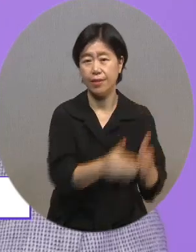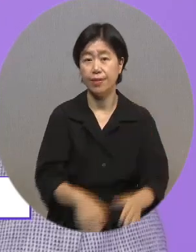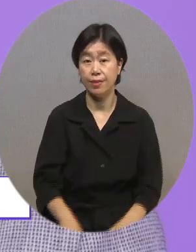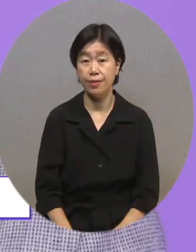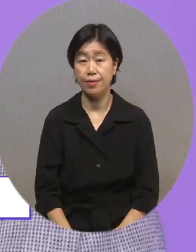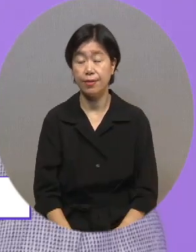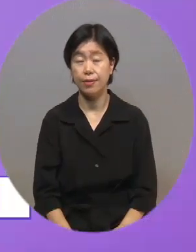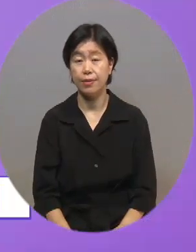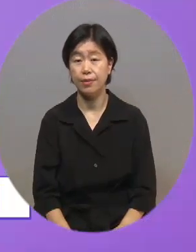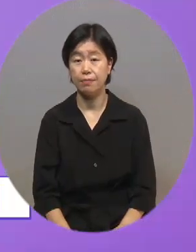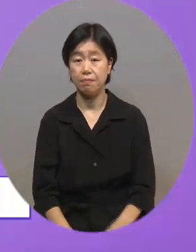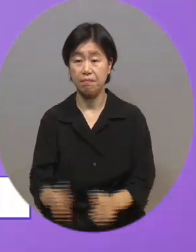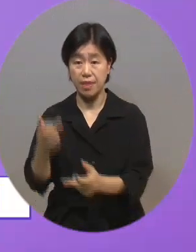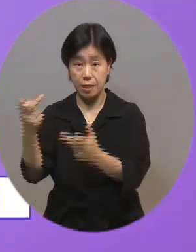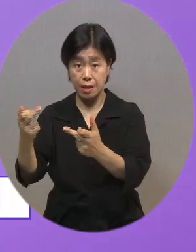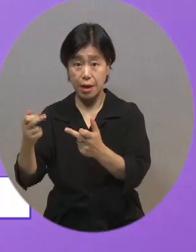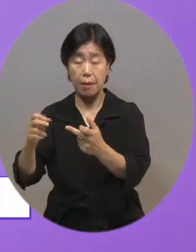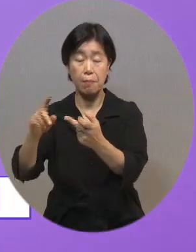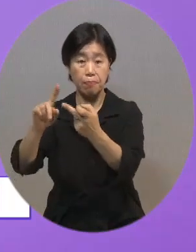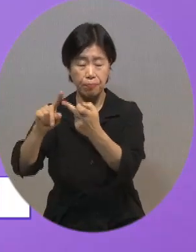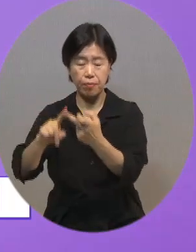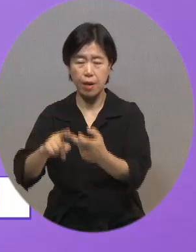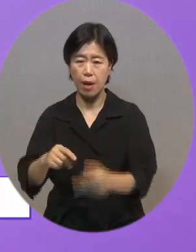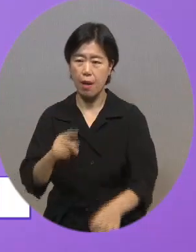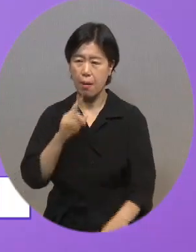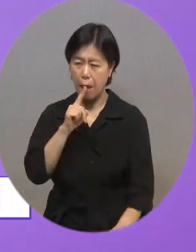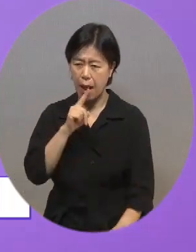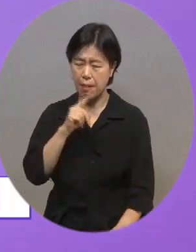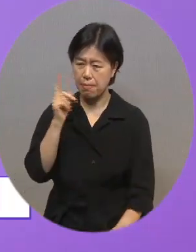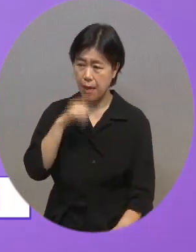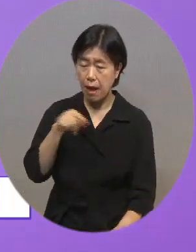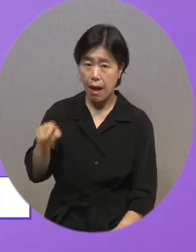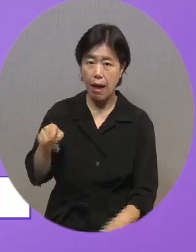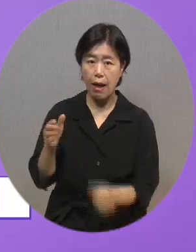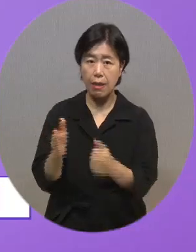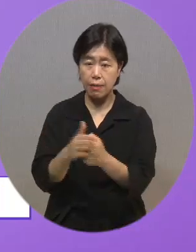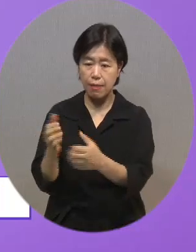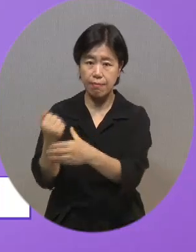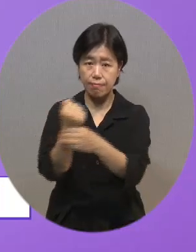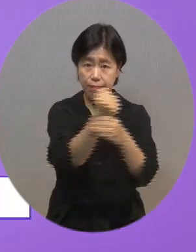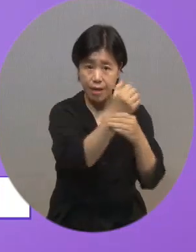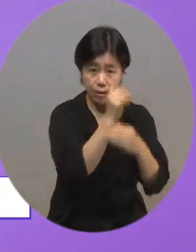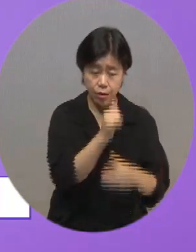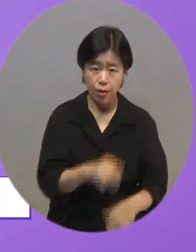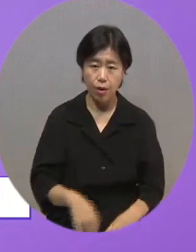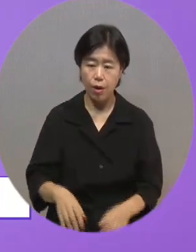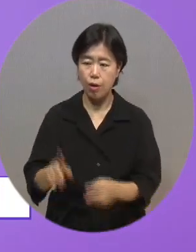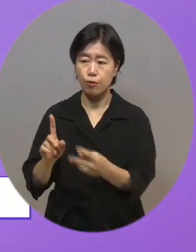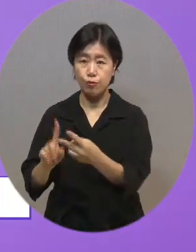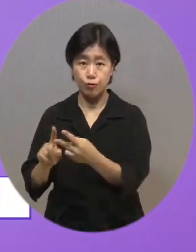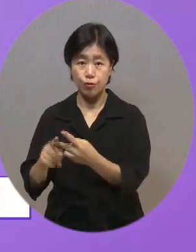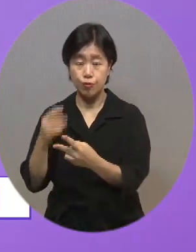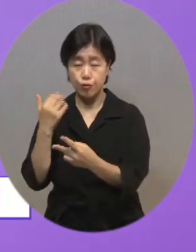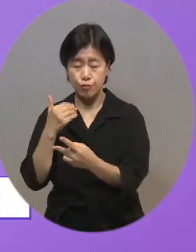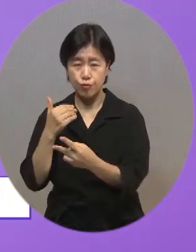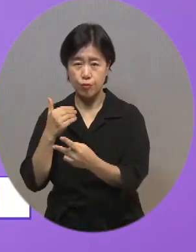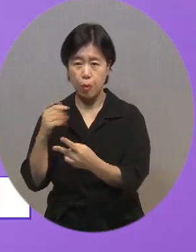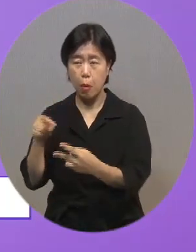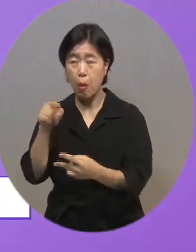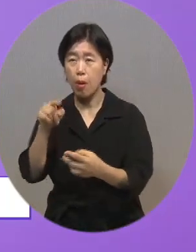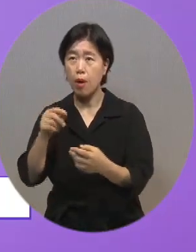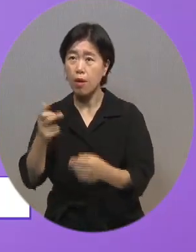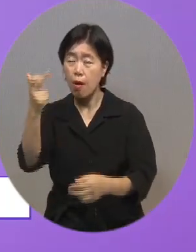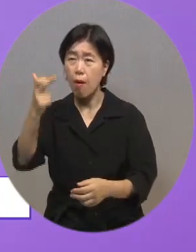불만을 말했다 해서 또 체제 불순분자다 해가지고 끌려갔어요. 그래서 두 분 다 정치범 수용소로